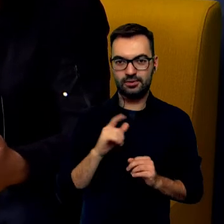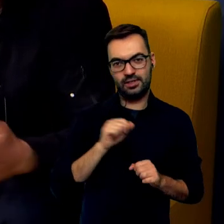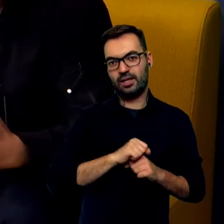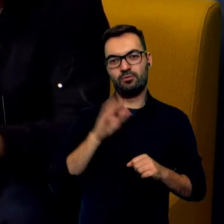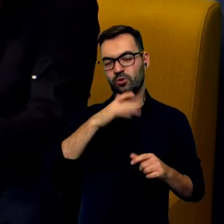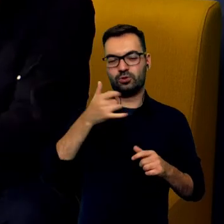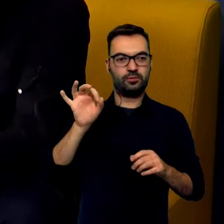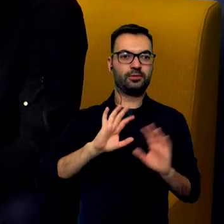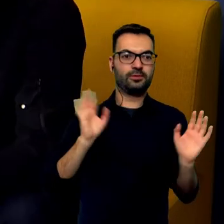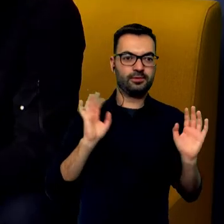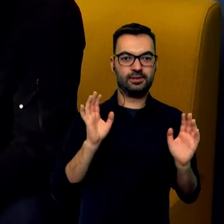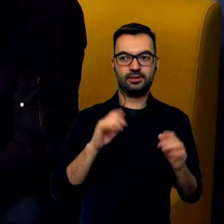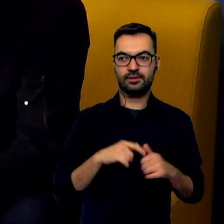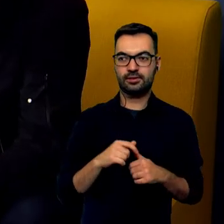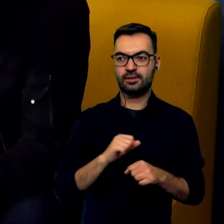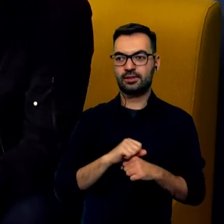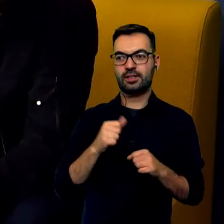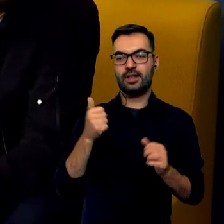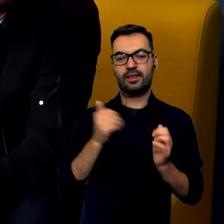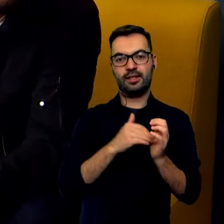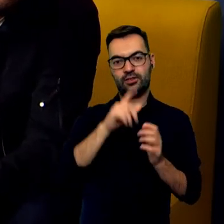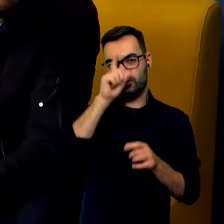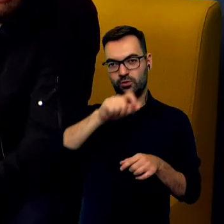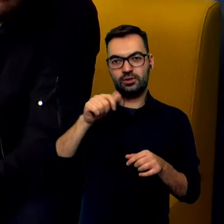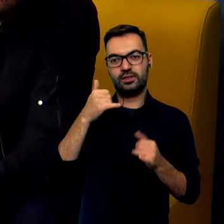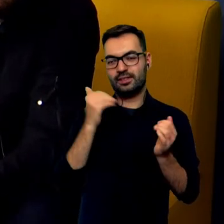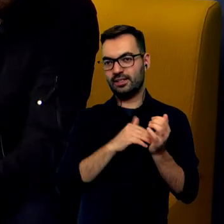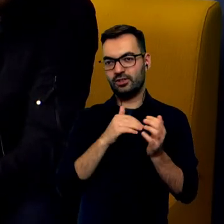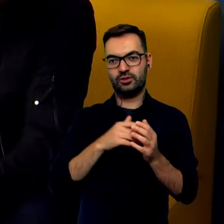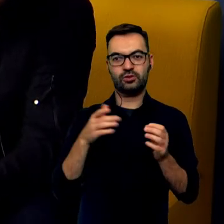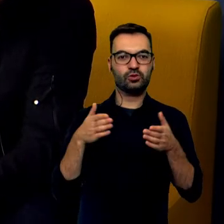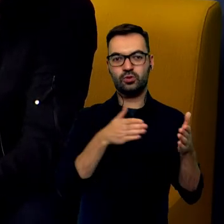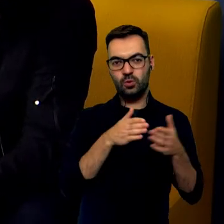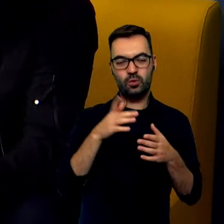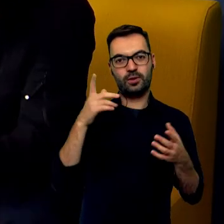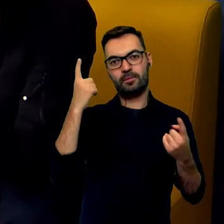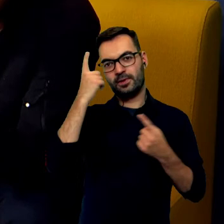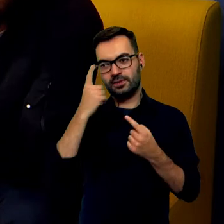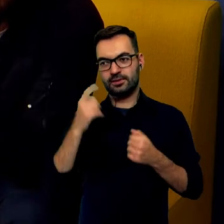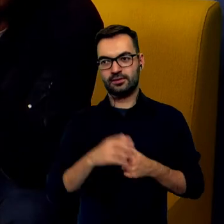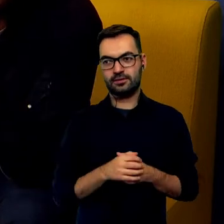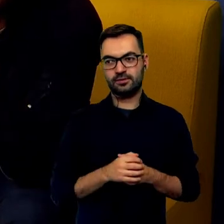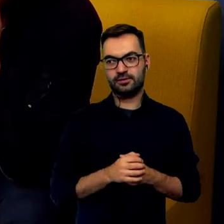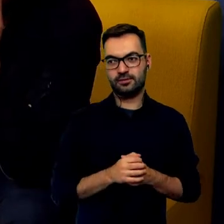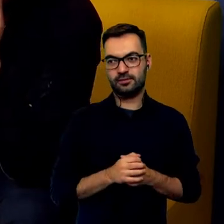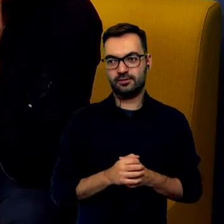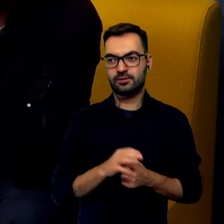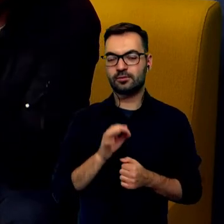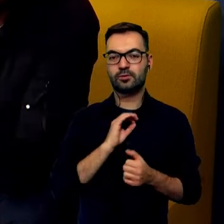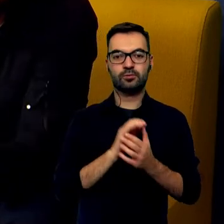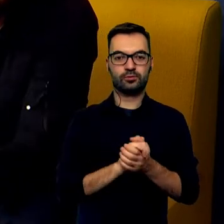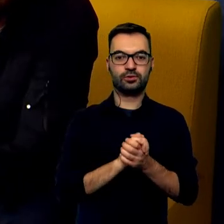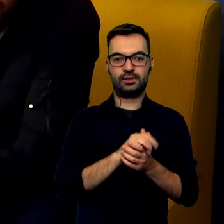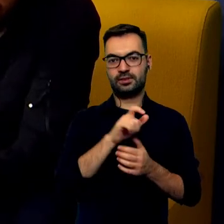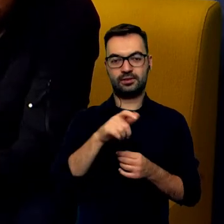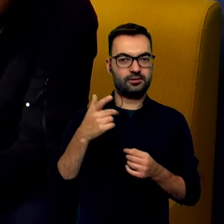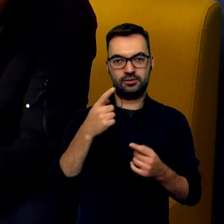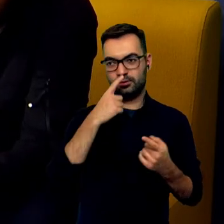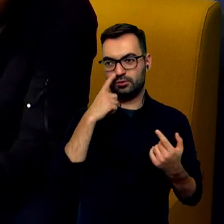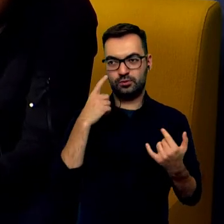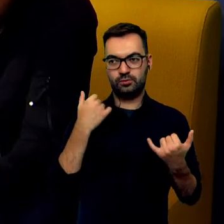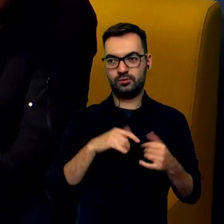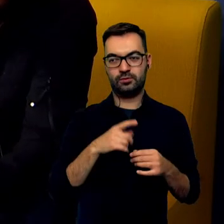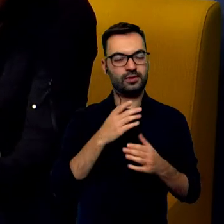ten Bóg. No właśnie jest tysiąc ludzi, tysiąc różnych ścieżek, które i właściwie, nie wiem, mam przyjaciół właśnie